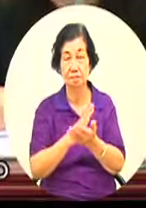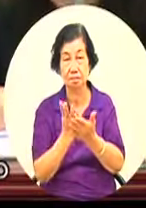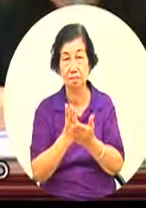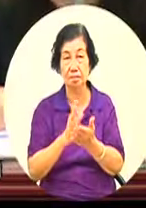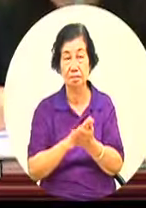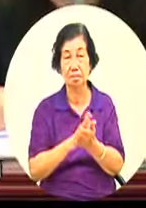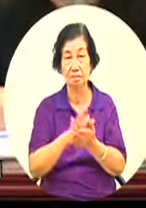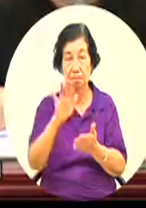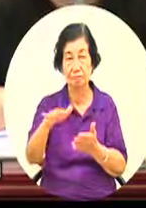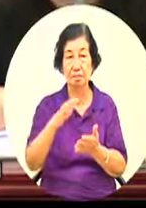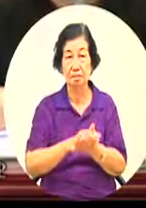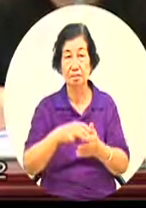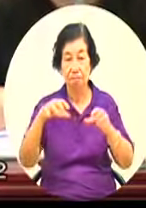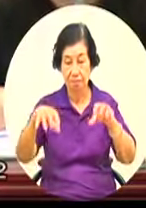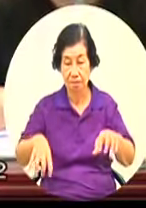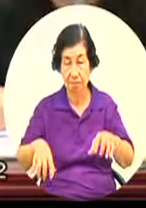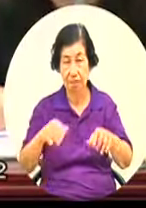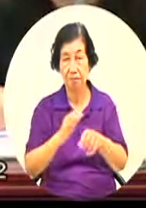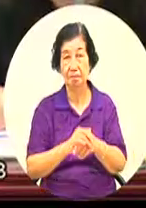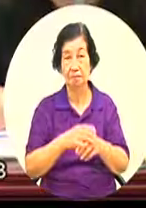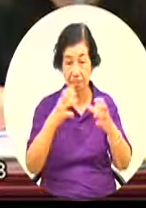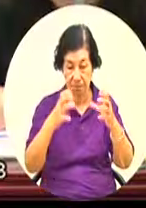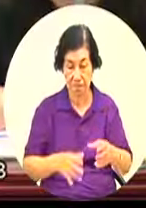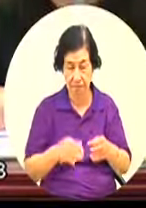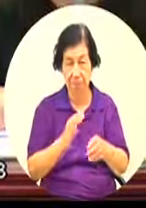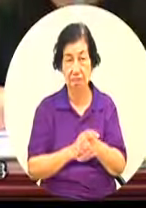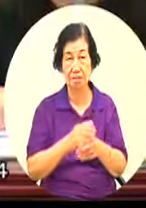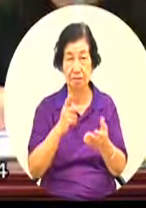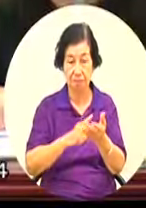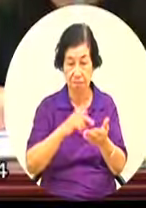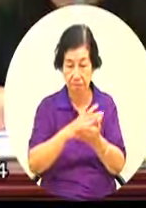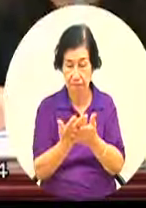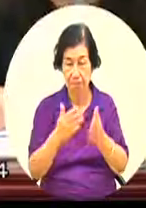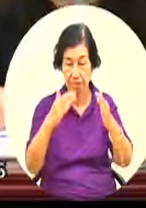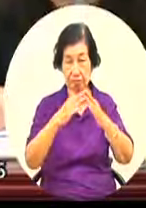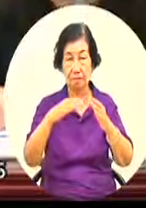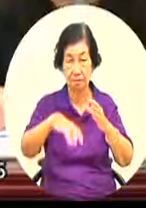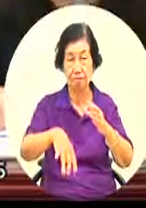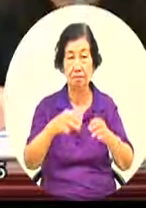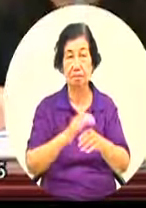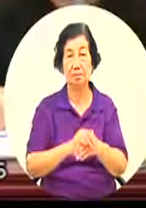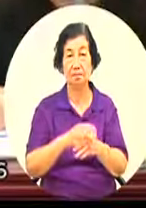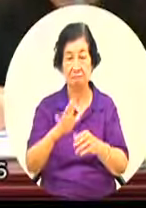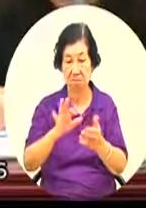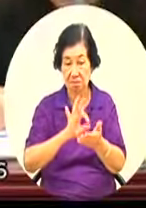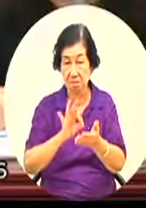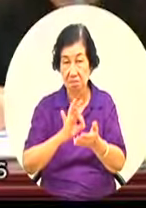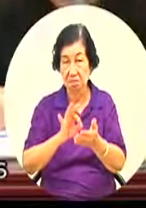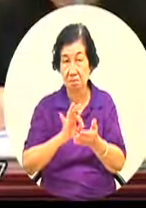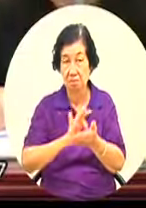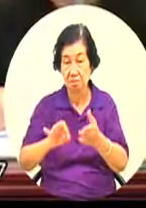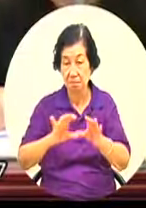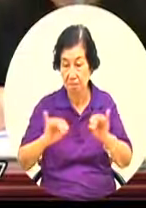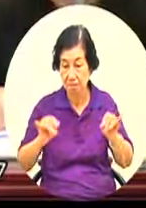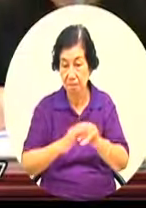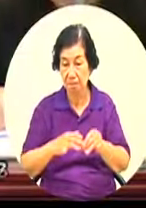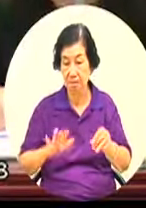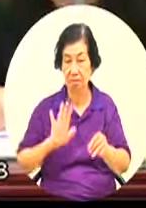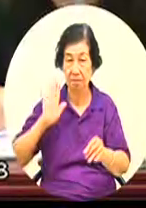是不是设立图书馆？说真的，我们内部都还需要再评估。那尤其那块用地又是学校的用地哦，所以这个部